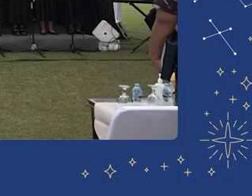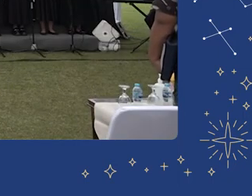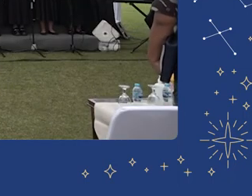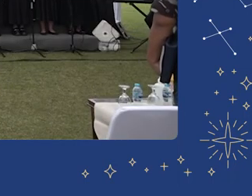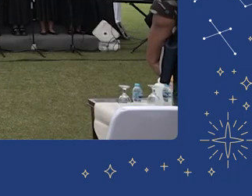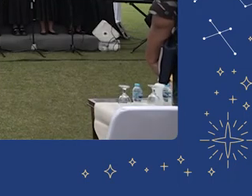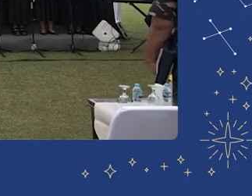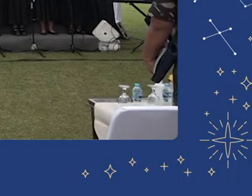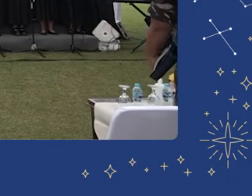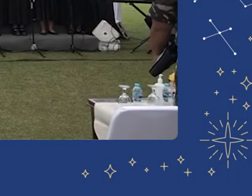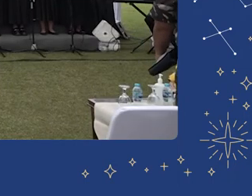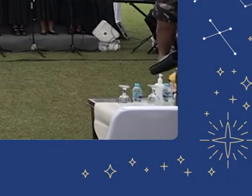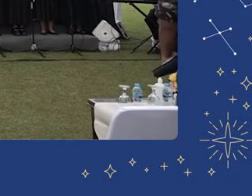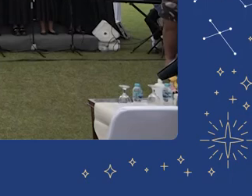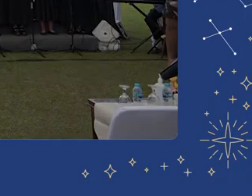kerjasamanya